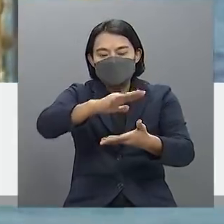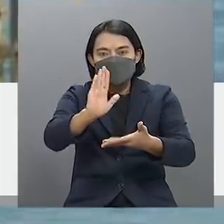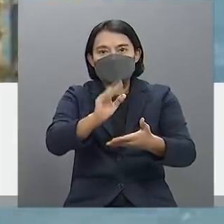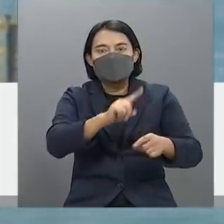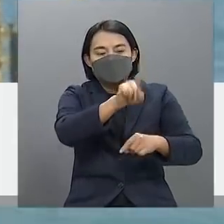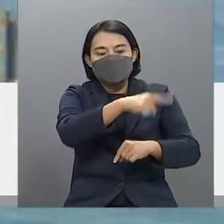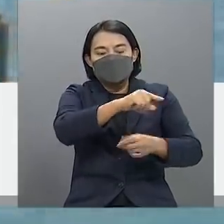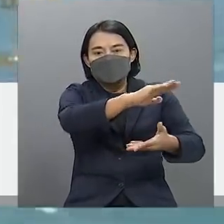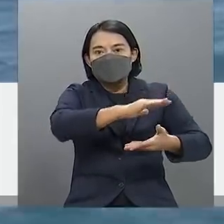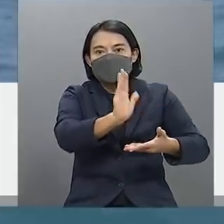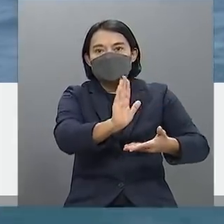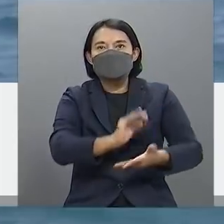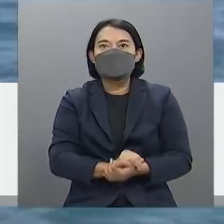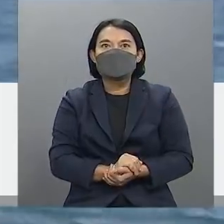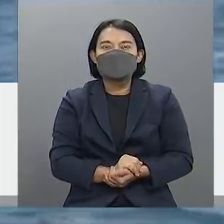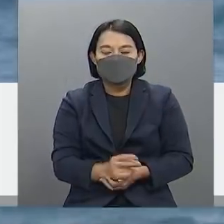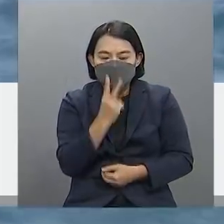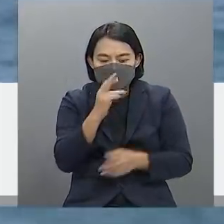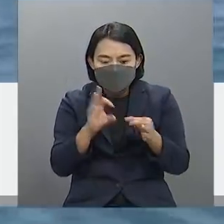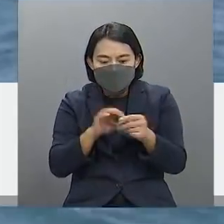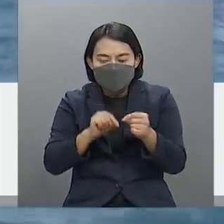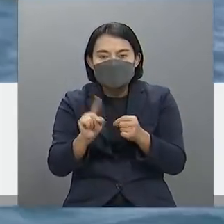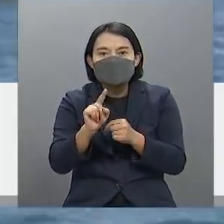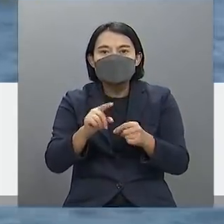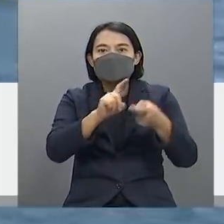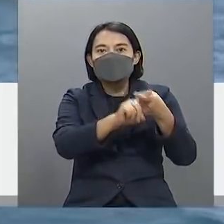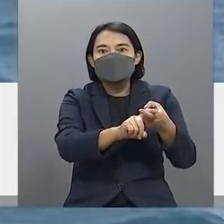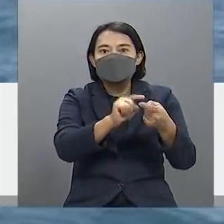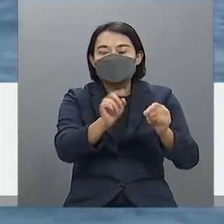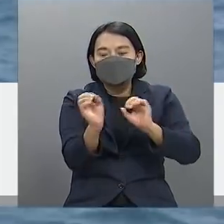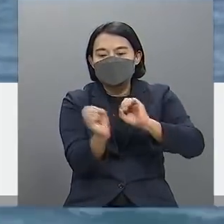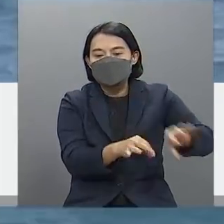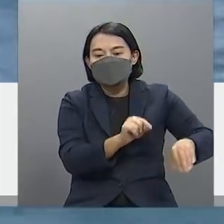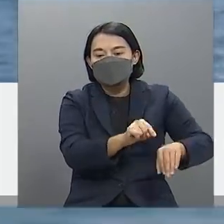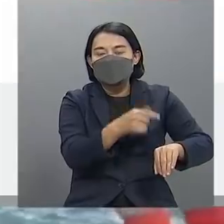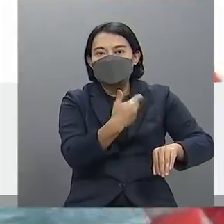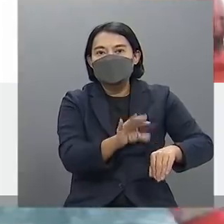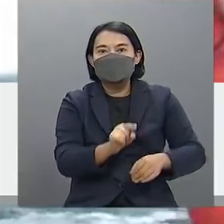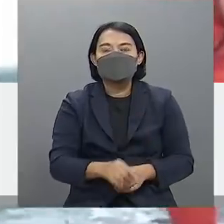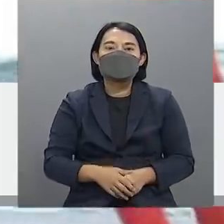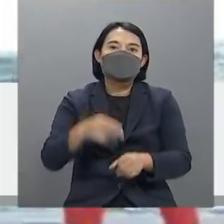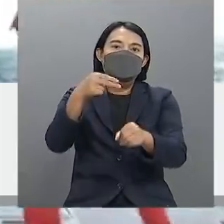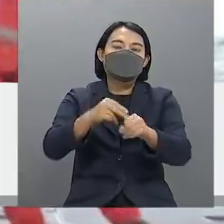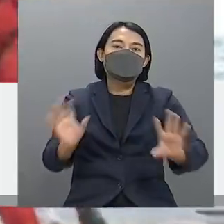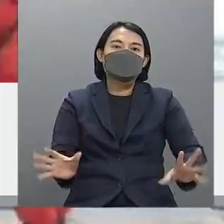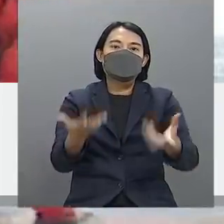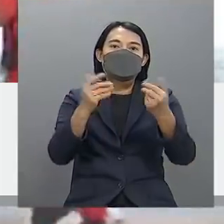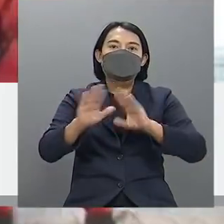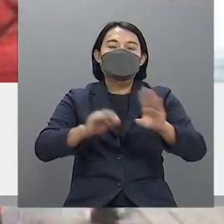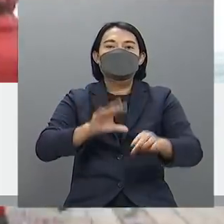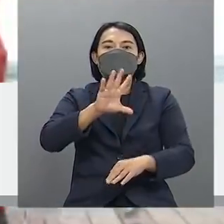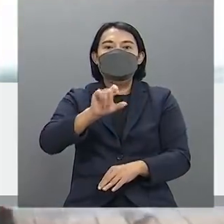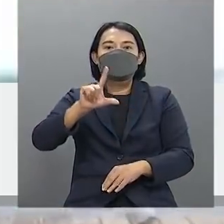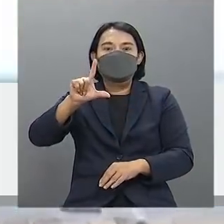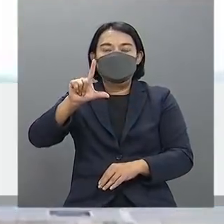าหากการส่งออกน้ำมันดิบจากรัสเซียถูกตัดออกไปจะทำให้น้ำมันหายไปกว่า5ล้านบาร์เรลต่อวันและ